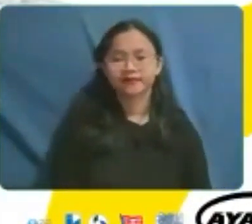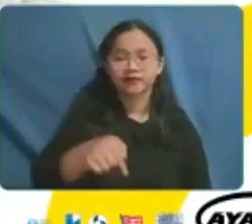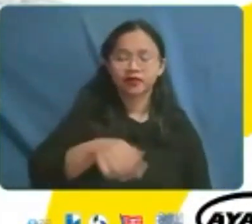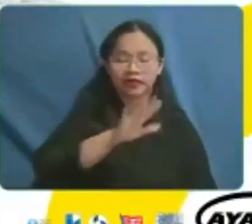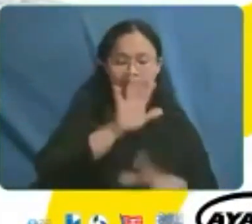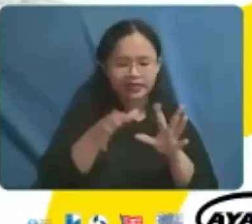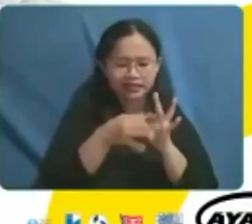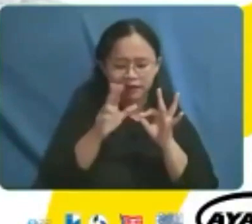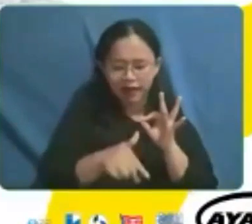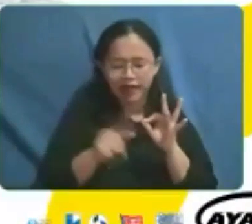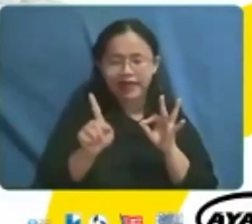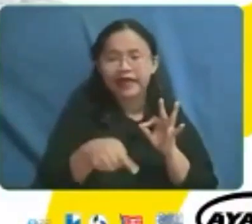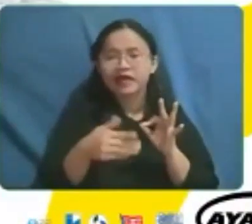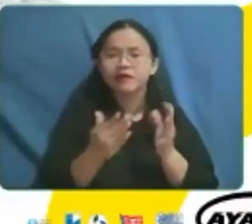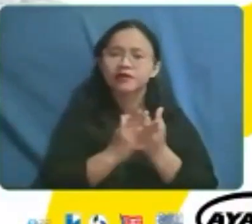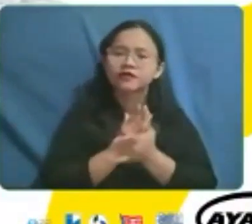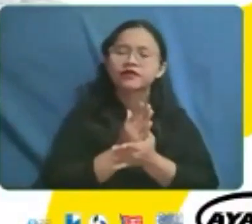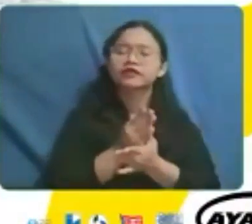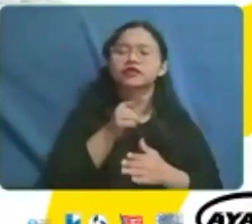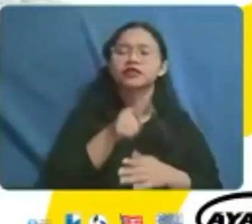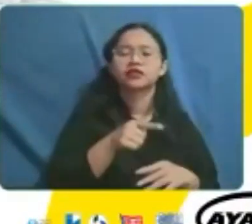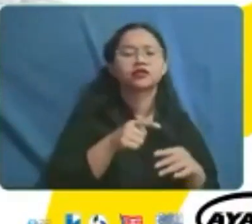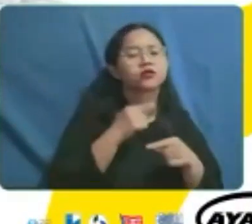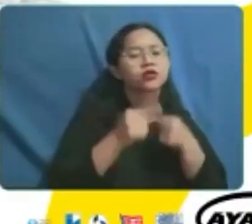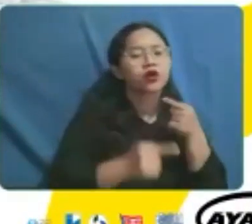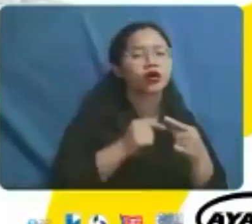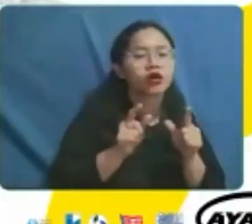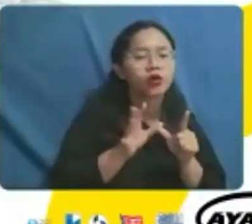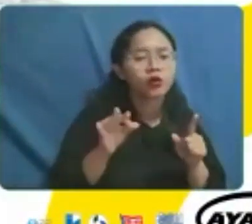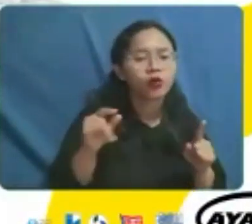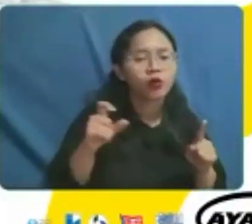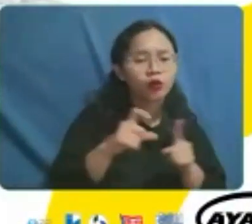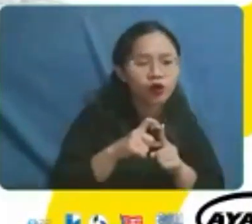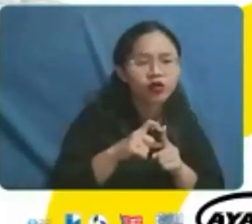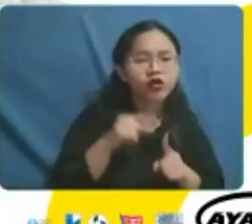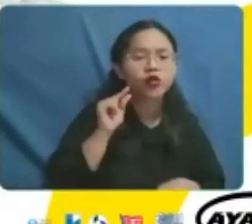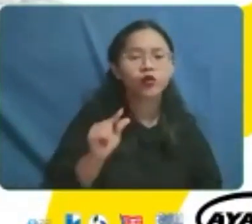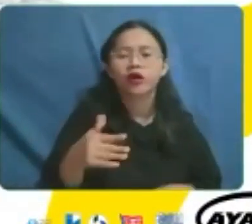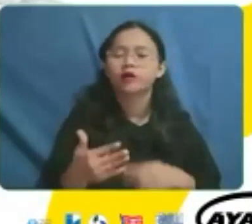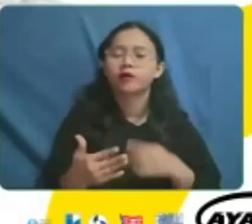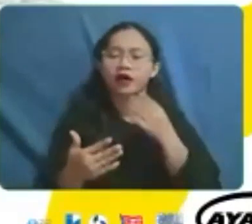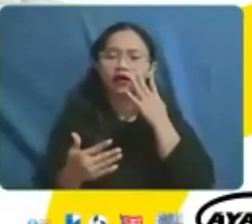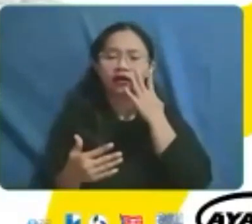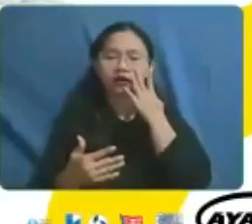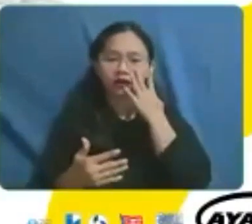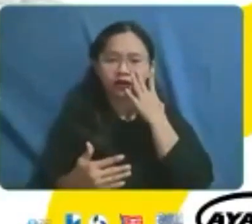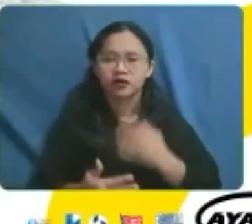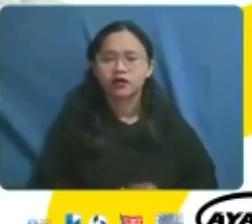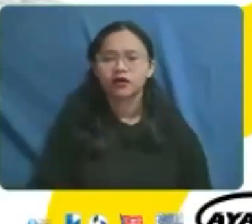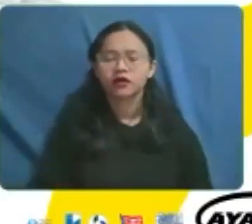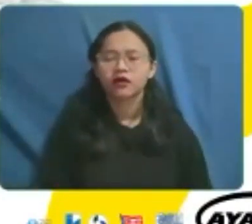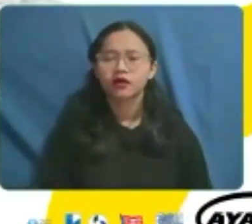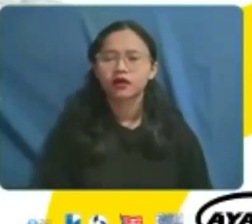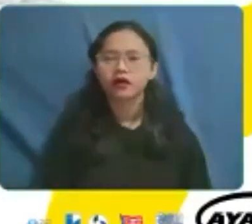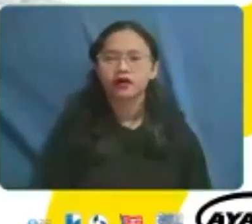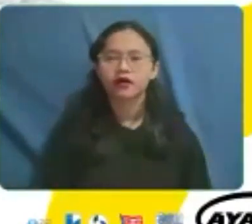on the data healing lungs of a city. So hopefully we should be able to play this video for you in